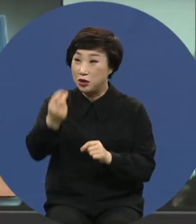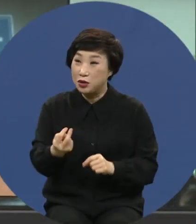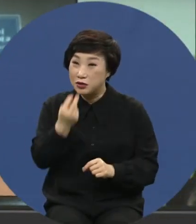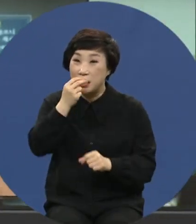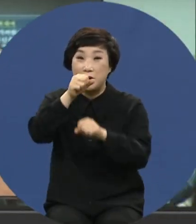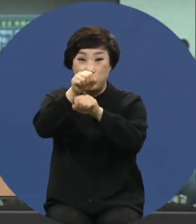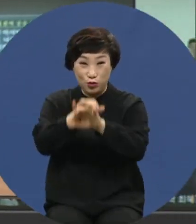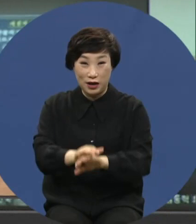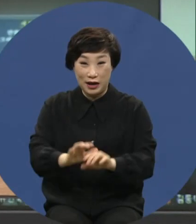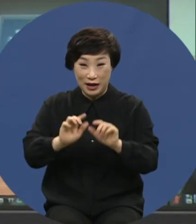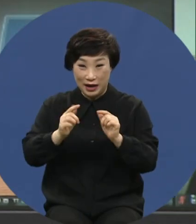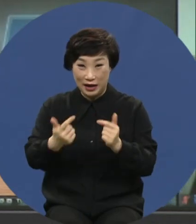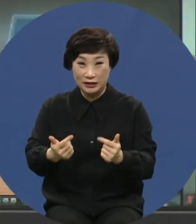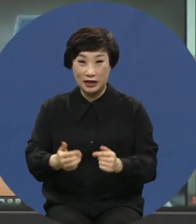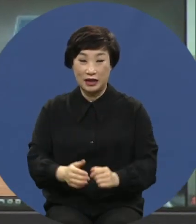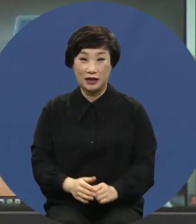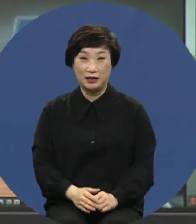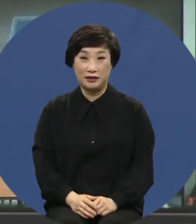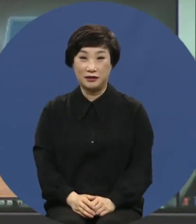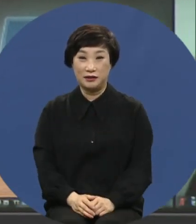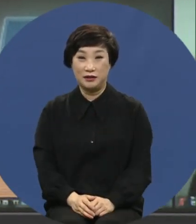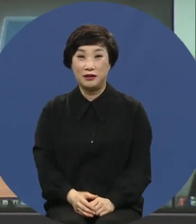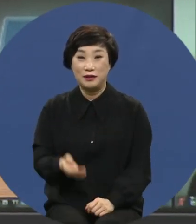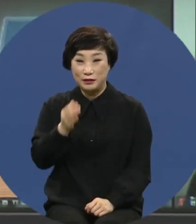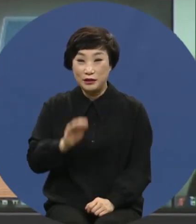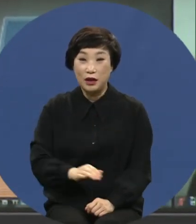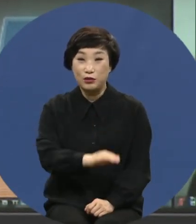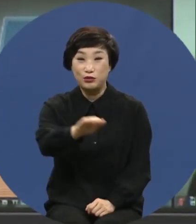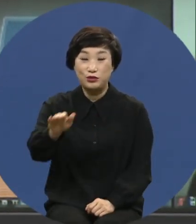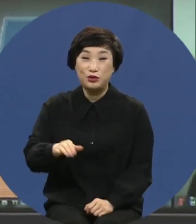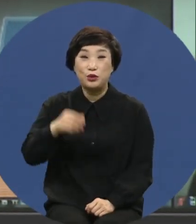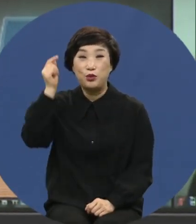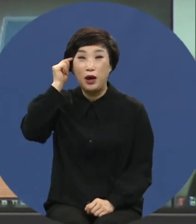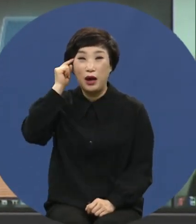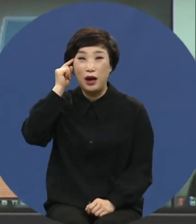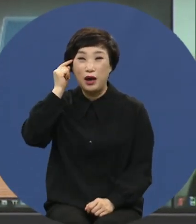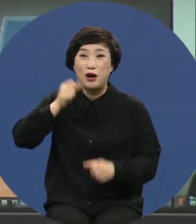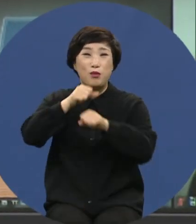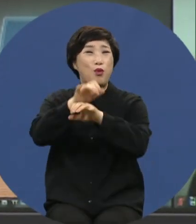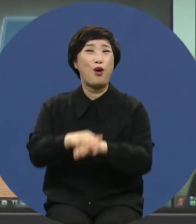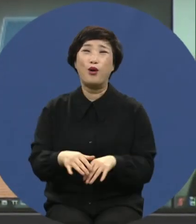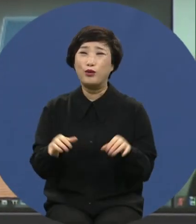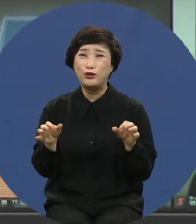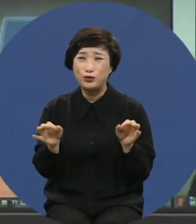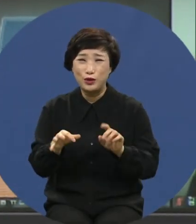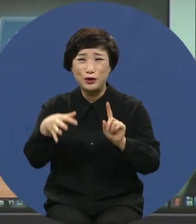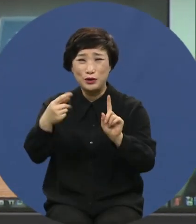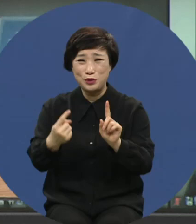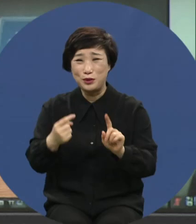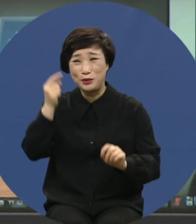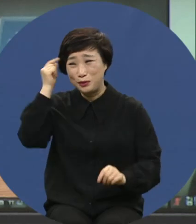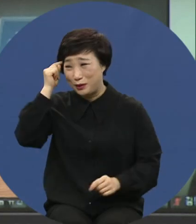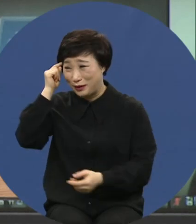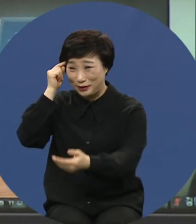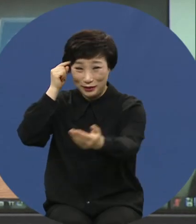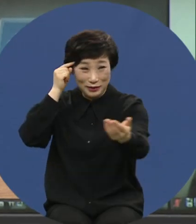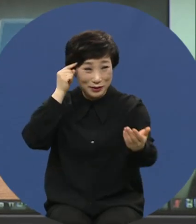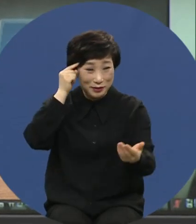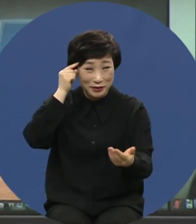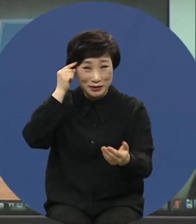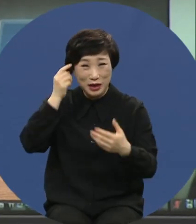영생은 무너지지 않는 것. 그런데 우리는 왜 이렇게 쉽게 무너지는가? 왜 이렇게 쉽게